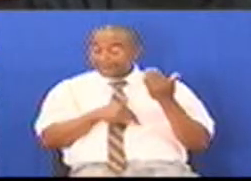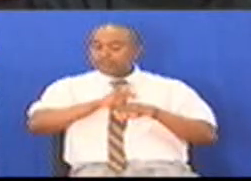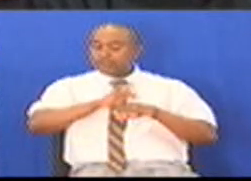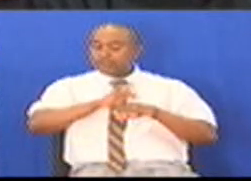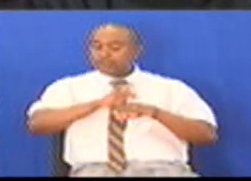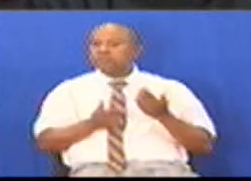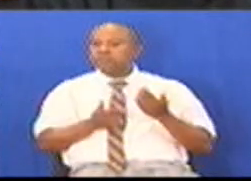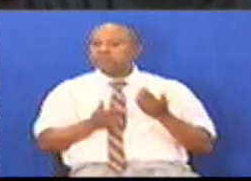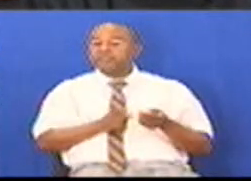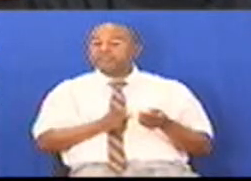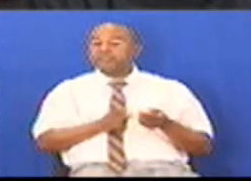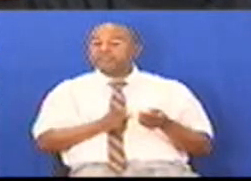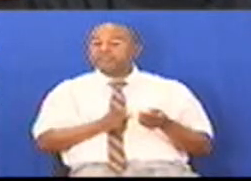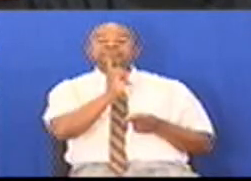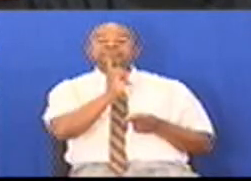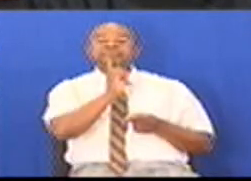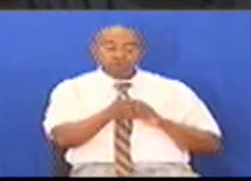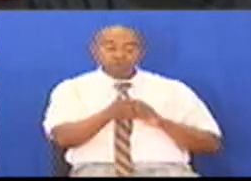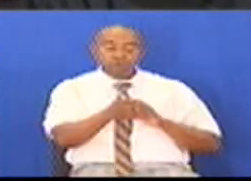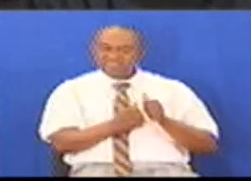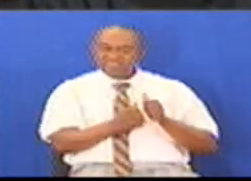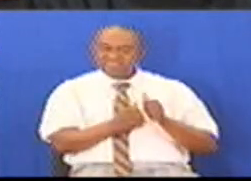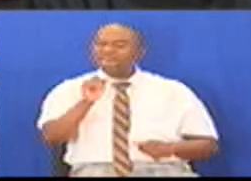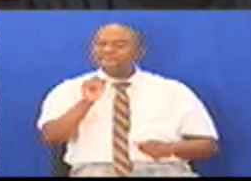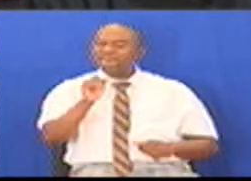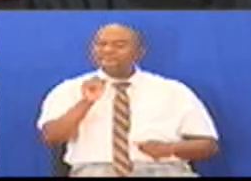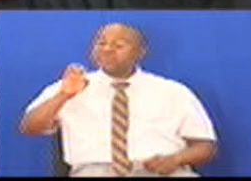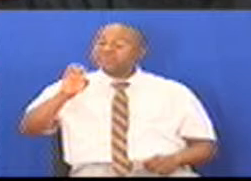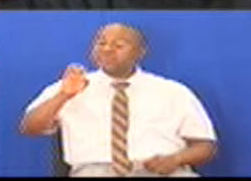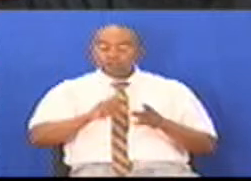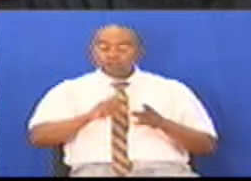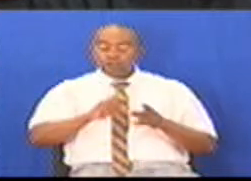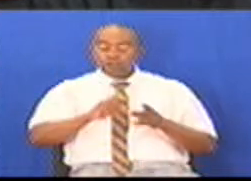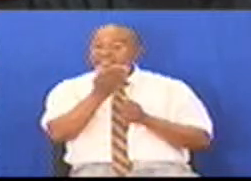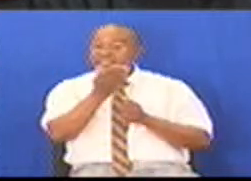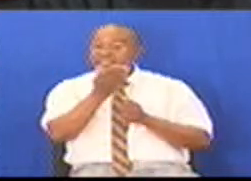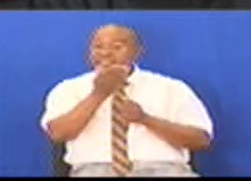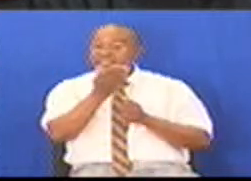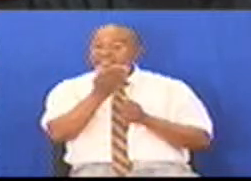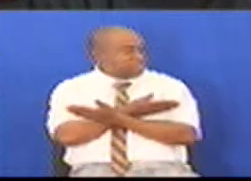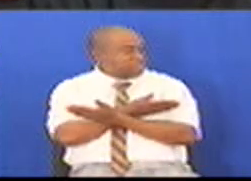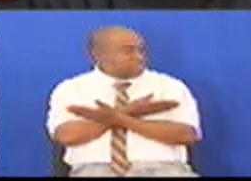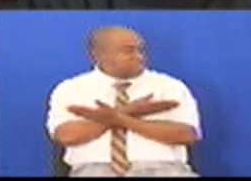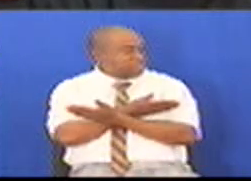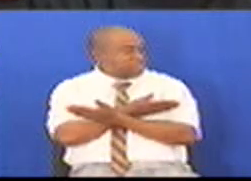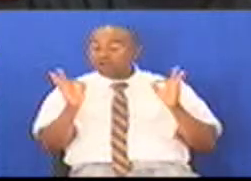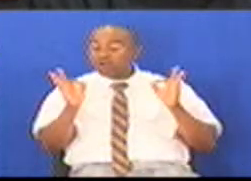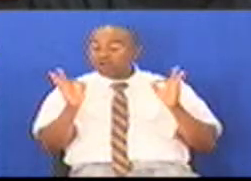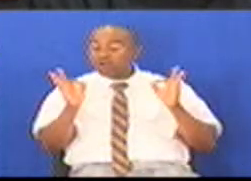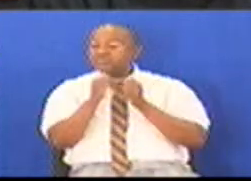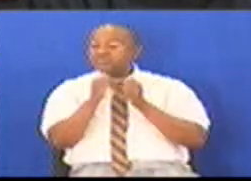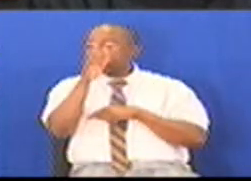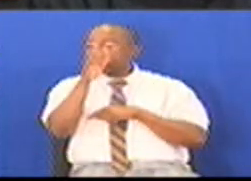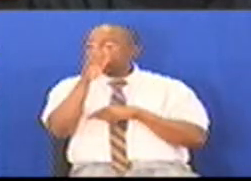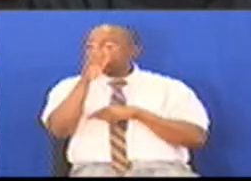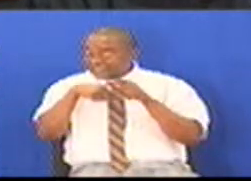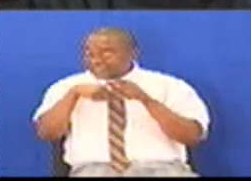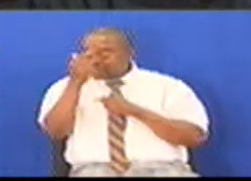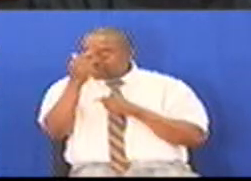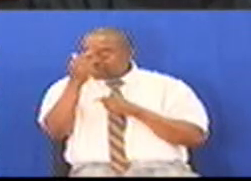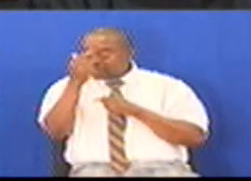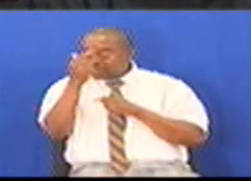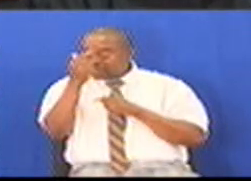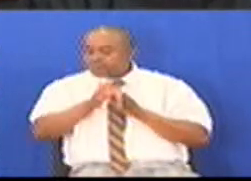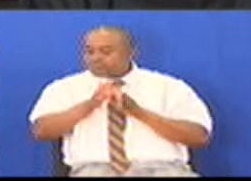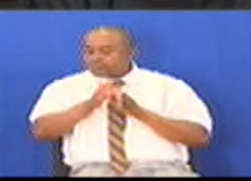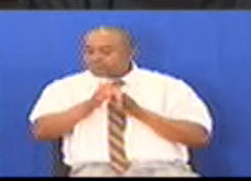uwepo wa bidhaa ambazo ama si halisi na zisizo na ubora, au zilizoingizwa nchini kwa njia zisizo rasmi kwa magendo. Bidhaa hizi